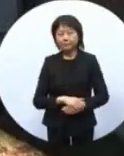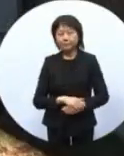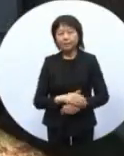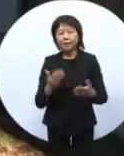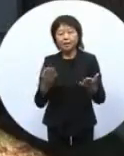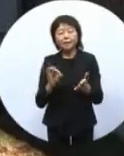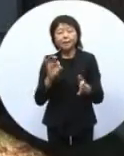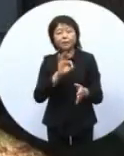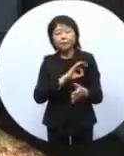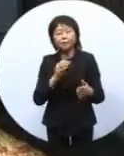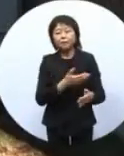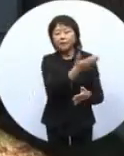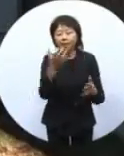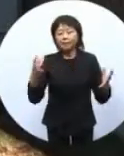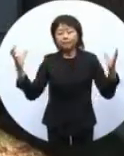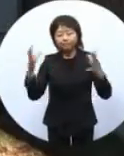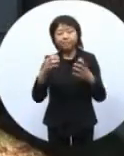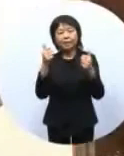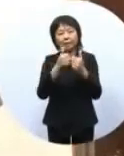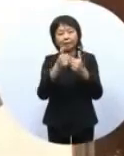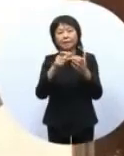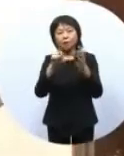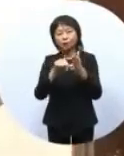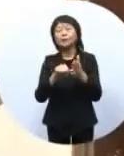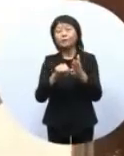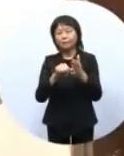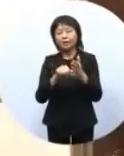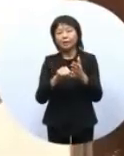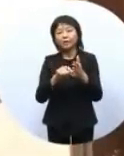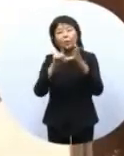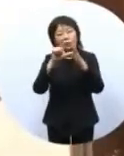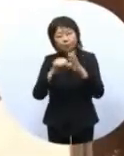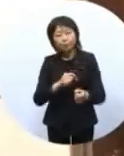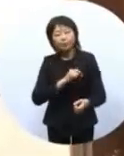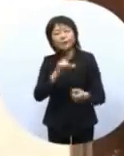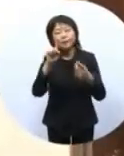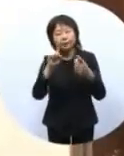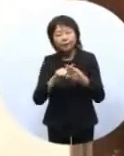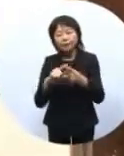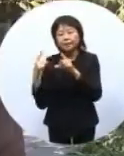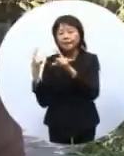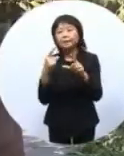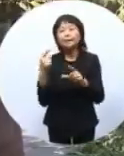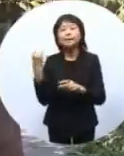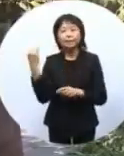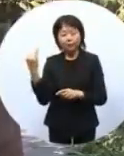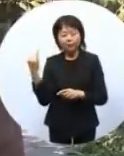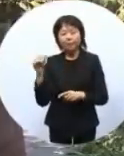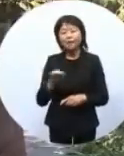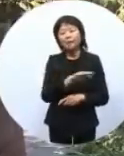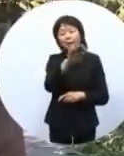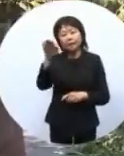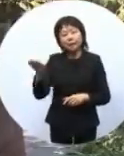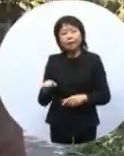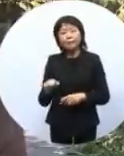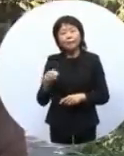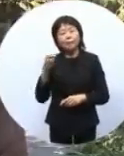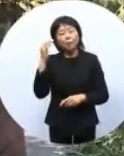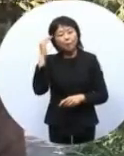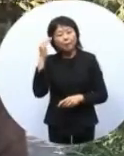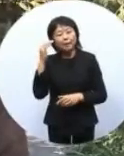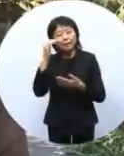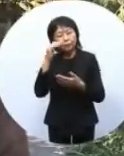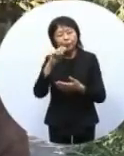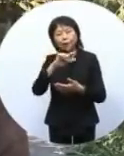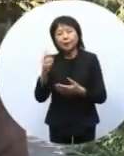員みんなで話し合いとかすることがあるんですけども、そういう時も積極的に発言してもらって、まあ、みんなのですね、そういう困ったところとかを